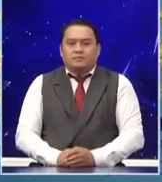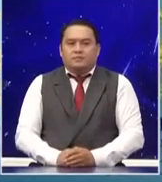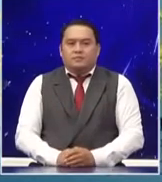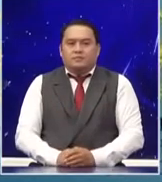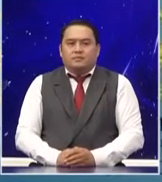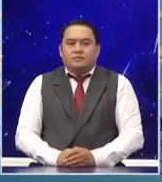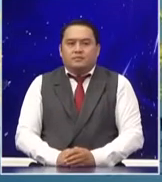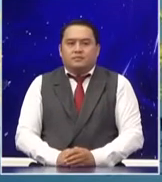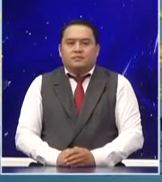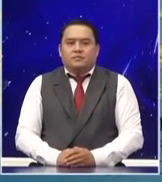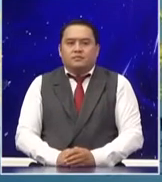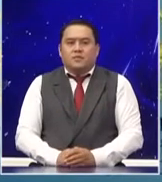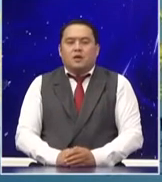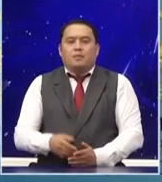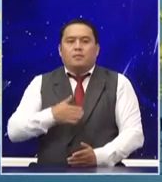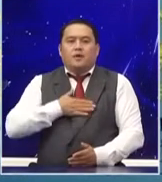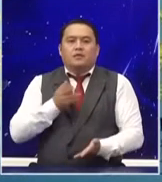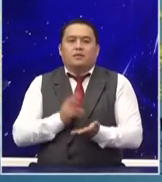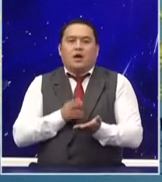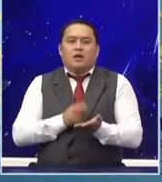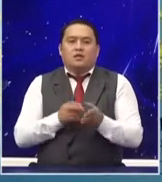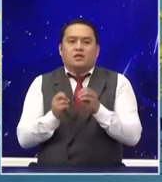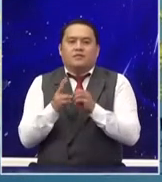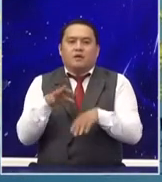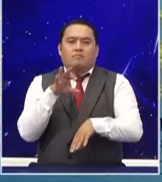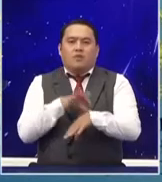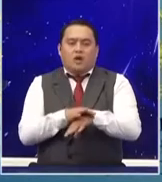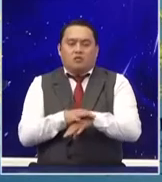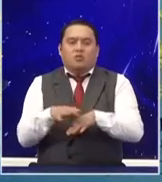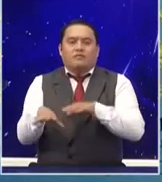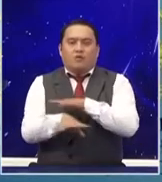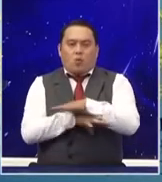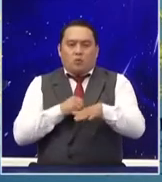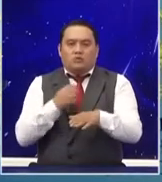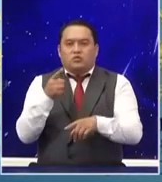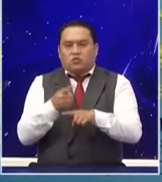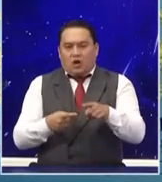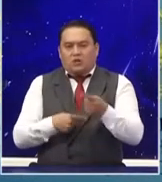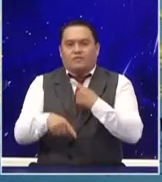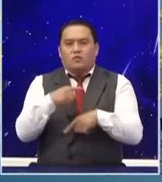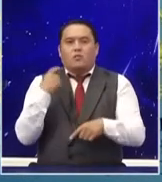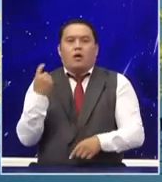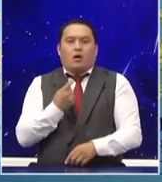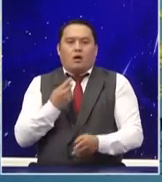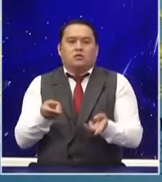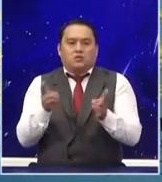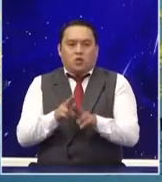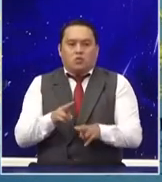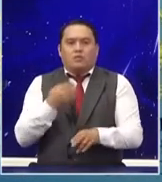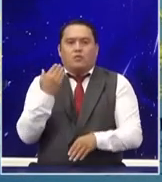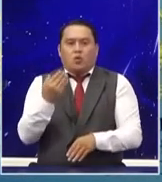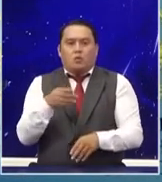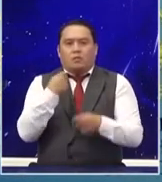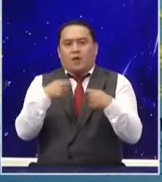на сегодняшний день удалось доказать 12 эпизодов. Часть похищенного наши сотрудники нашли и вернули законным владельцам. Остальное подозреваемым